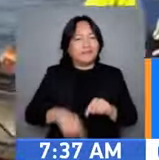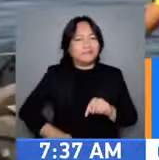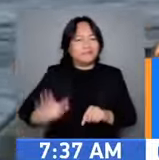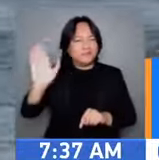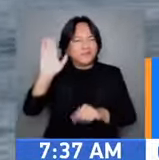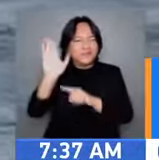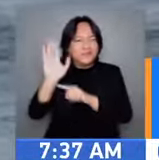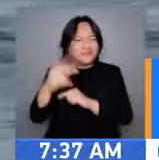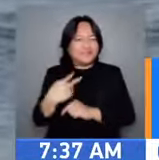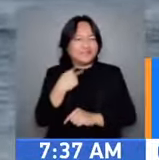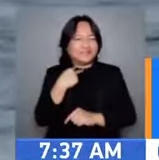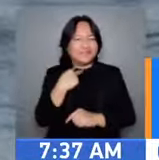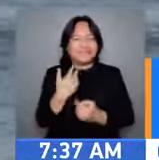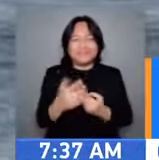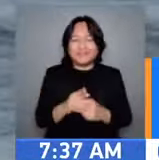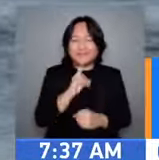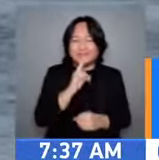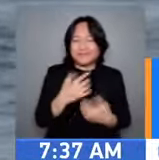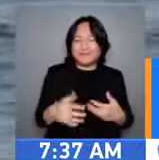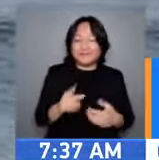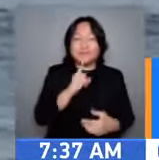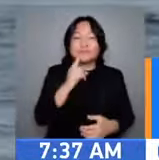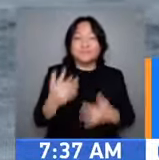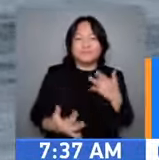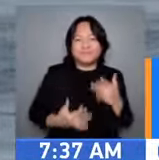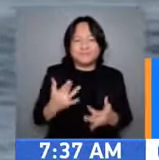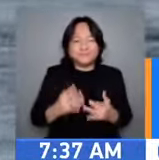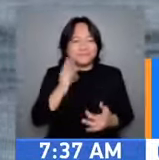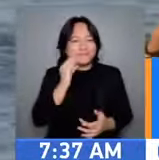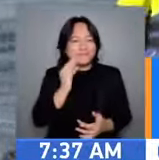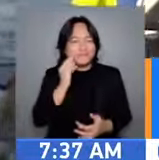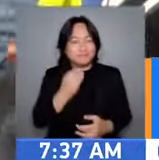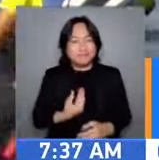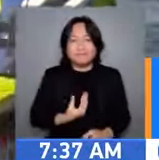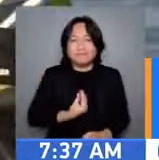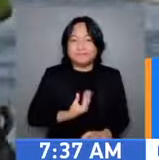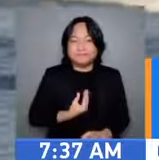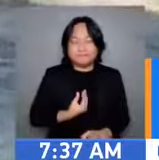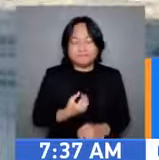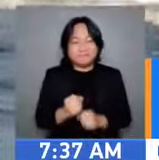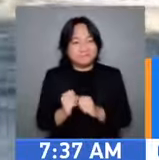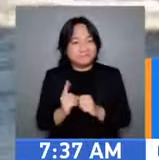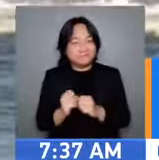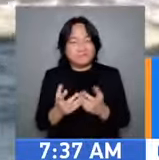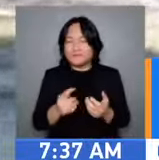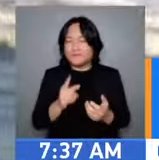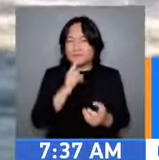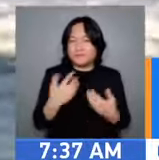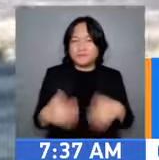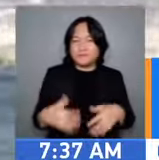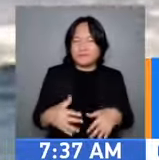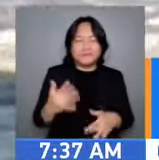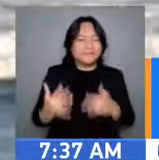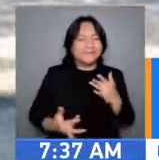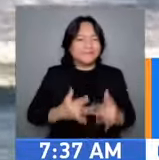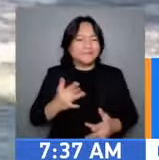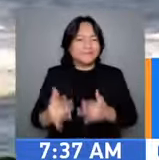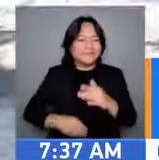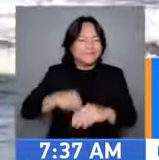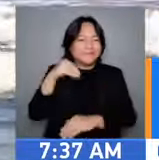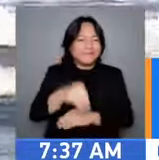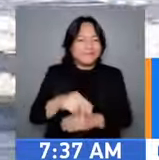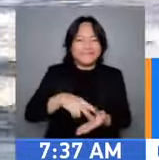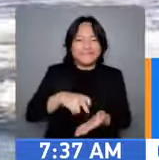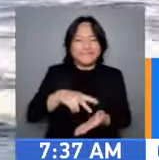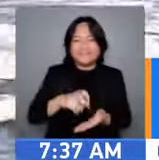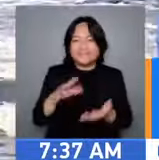pero grabe, ang saya ng experience, nakakakaba, pero grabe, sobrang saya talaga. Ayan na si Anjo,